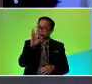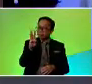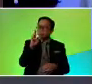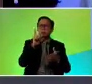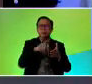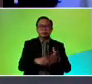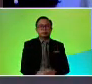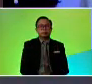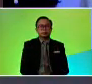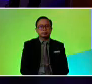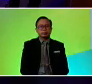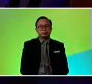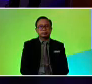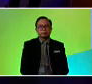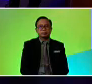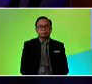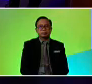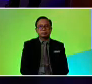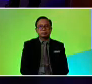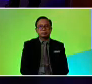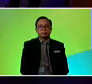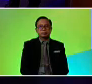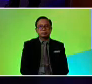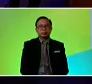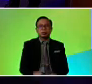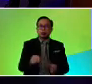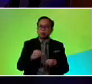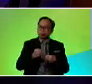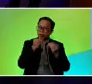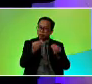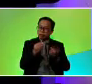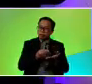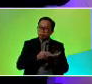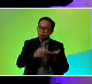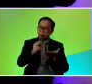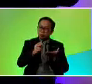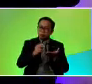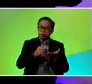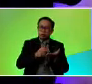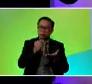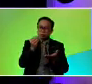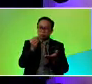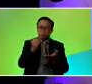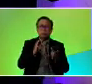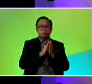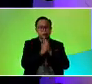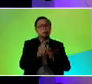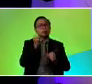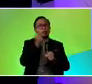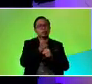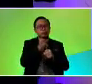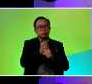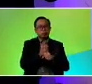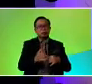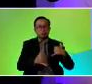oke yang terakhir Oke entah mengubah anak-anak sebagai Aska oke Ya ini Alhamdulillah